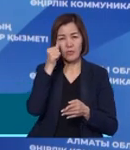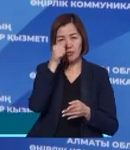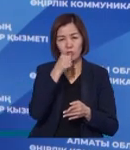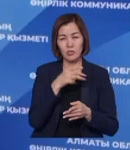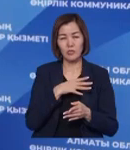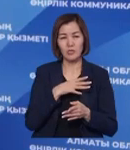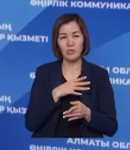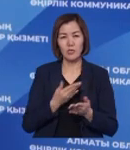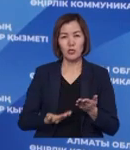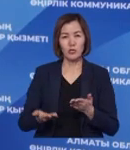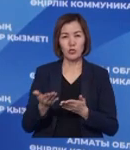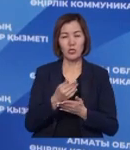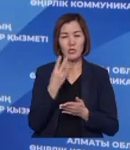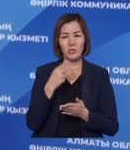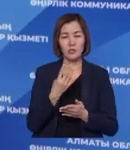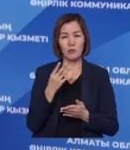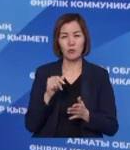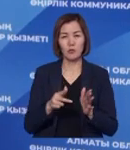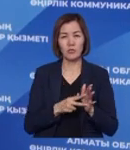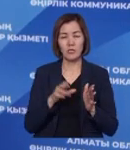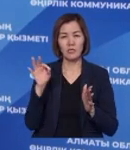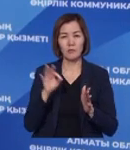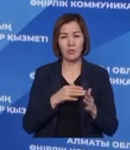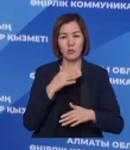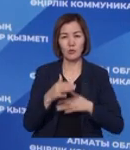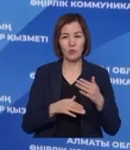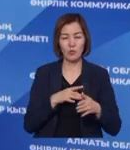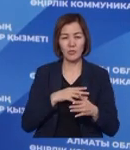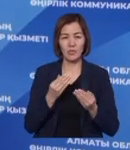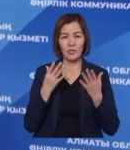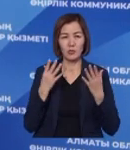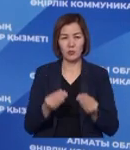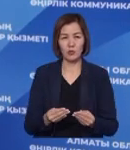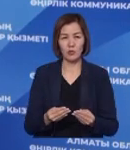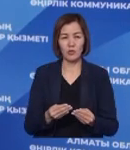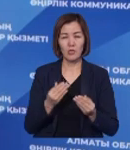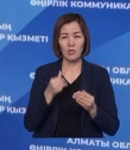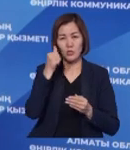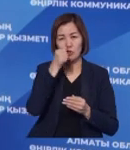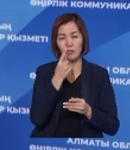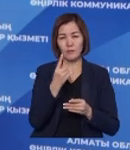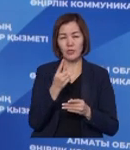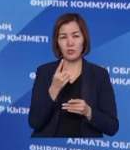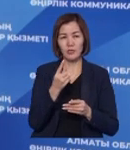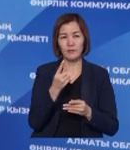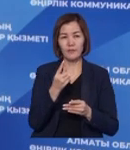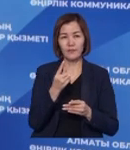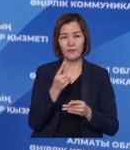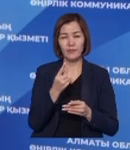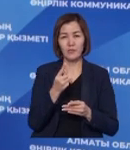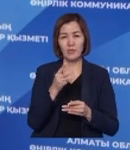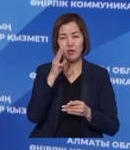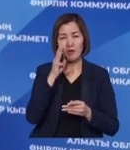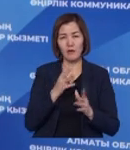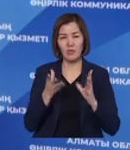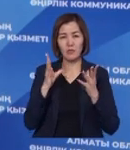жинақталған қалдықтардың 24,8% өңделсе, қазіргі таңда осы биылғы жылдың бірінші кварталы